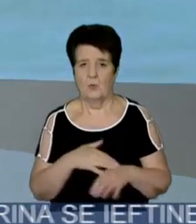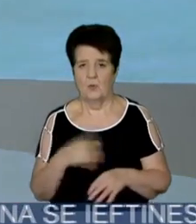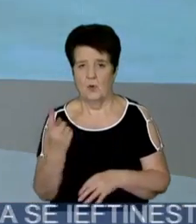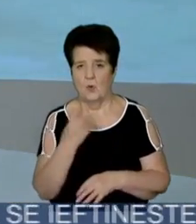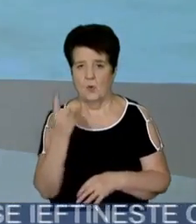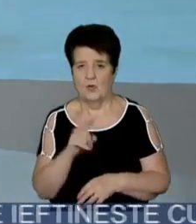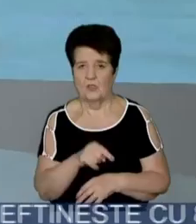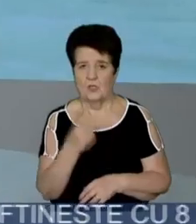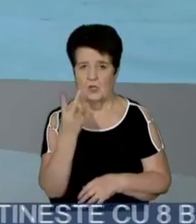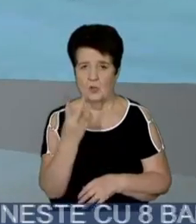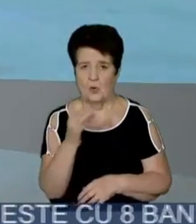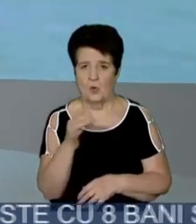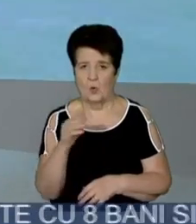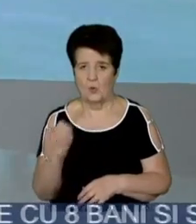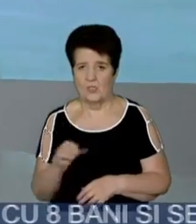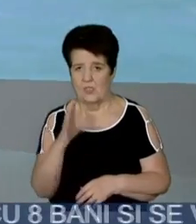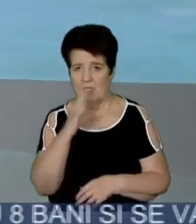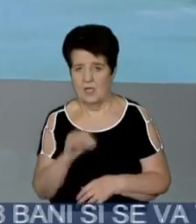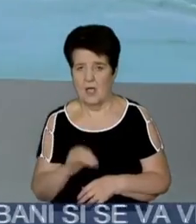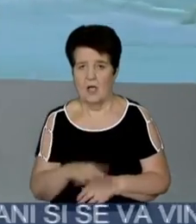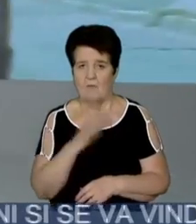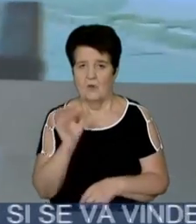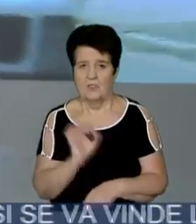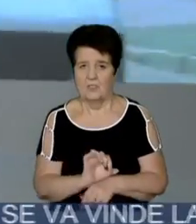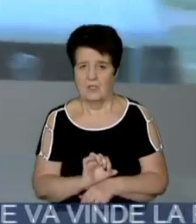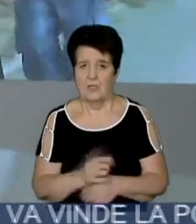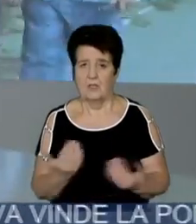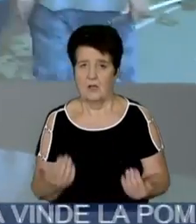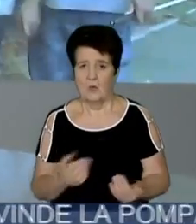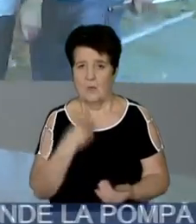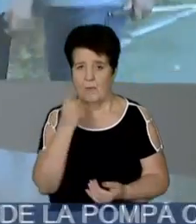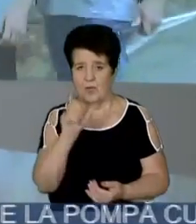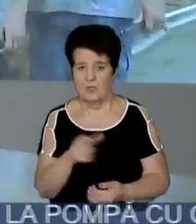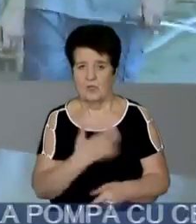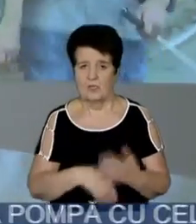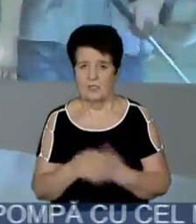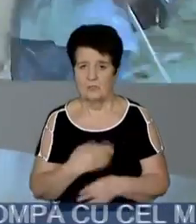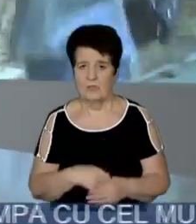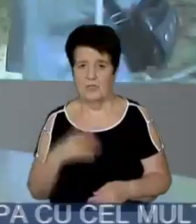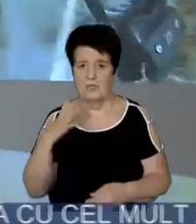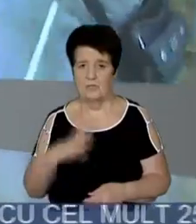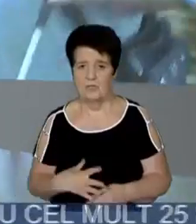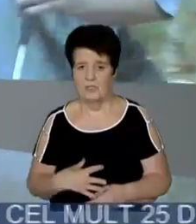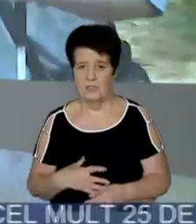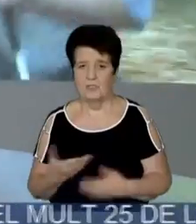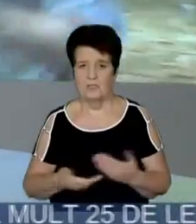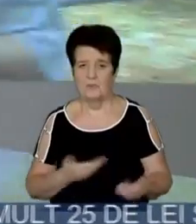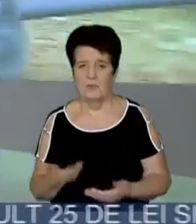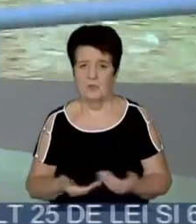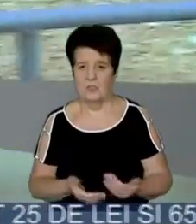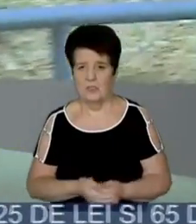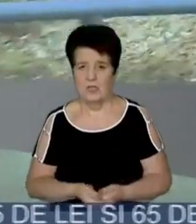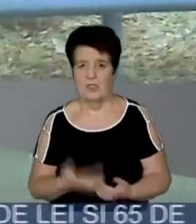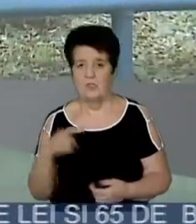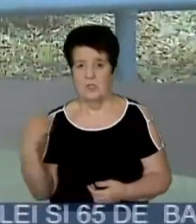una dintre cele două rute de maxi-taxi a fost sistată. Acum persoanele cu dizabilități sunt nevoite să se deplaseze pe jos.